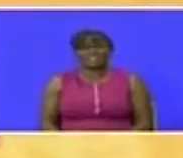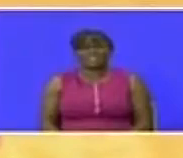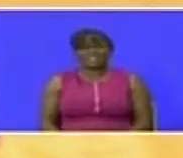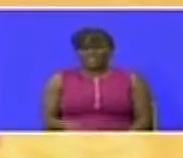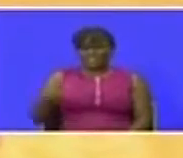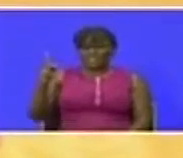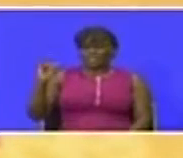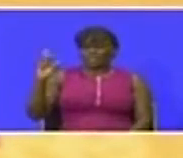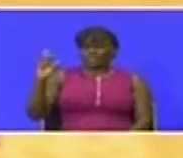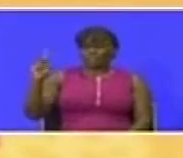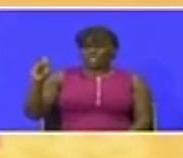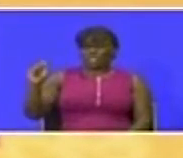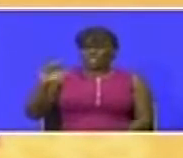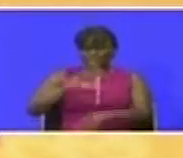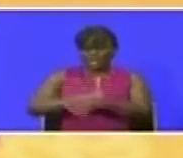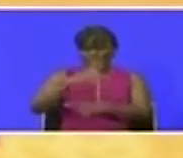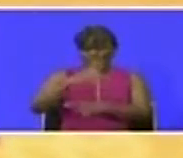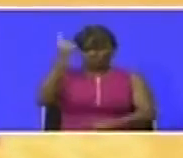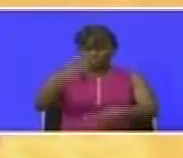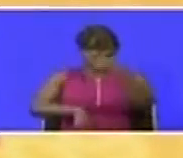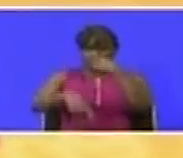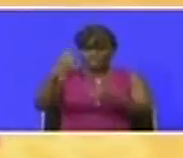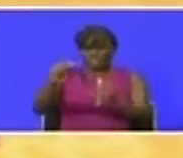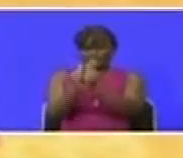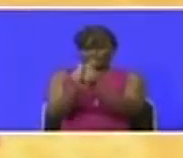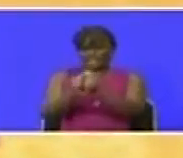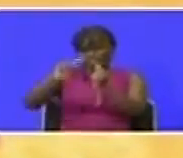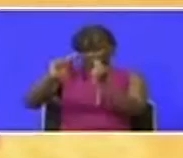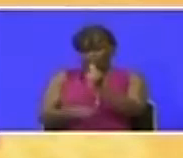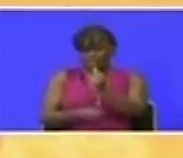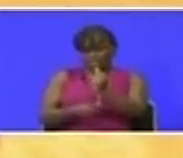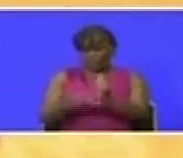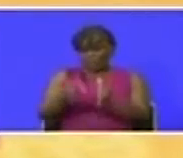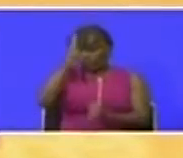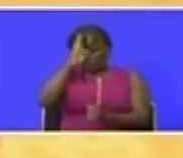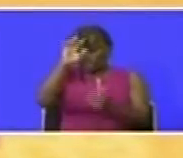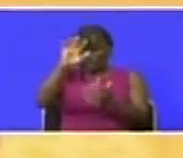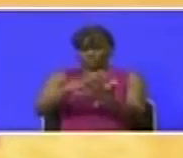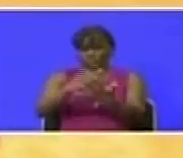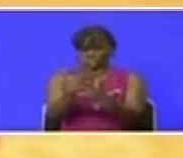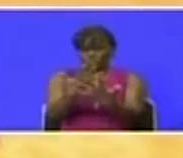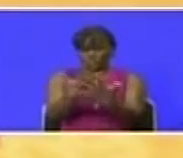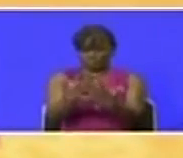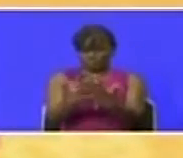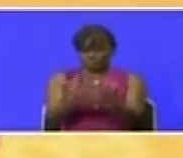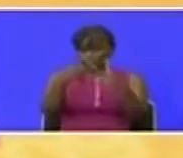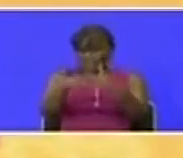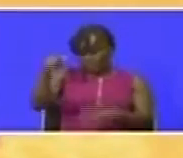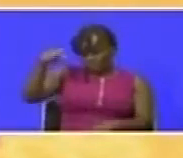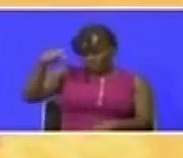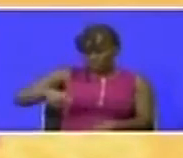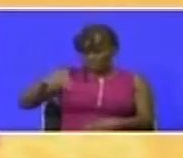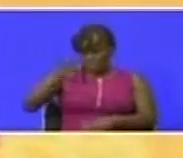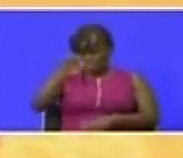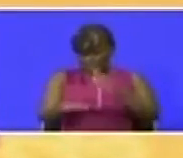Wilfred Kimitei amenyakua ushindi katika mbio za mita 10,000 kwenye mashindano ya polisi wa magereza yaliyong'oa nanga hii leo katika uwanja